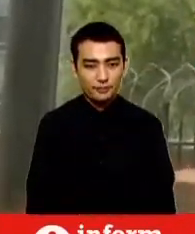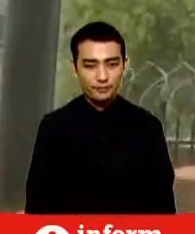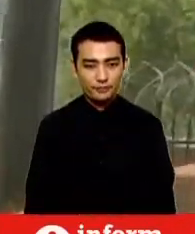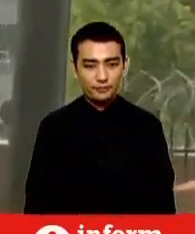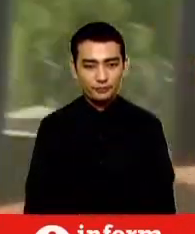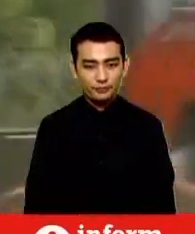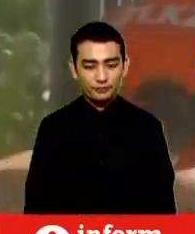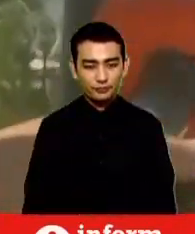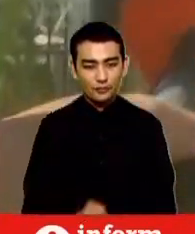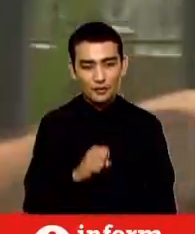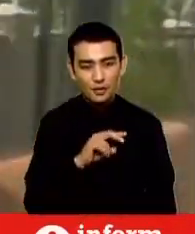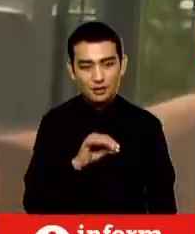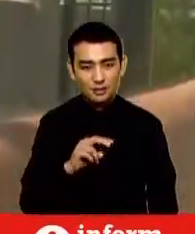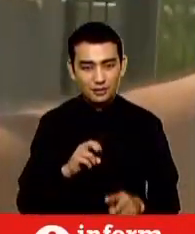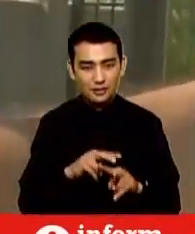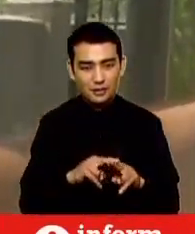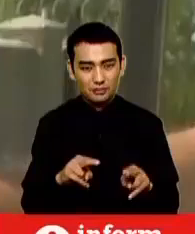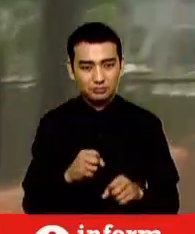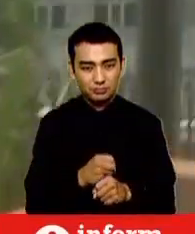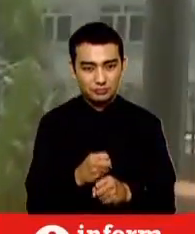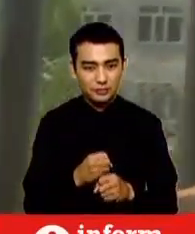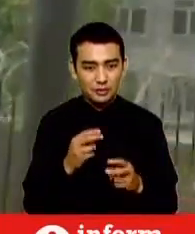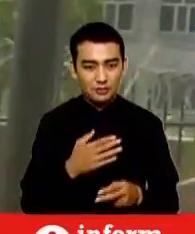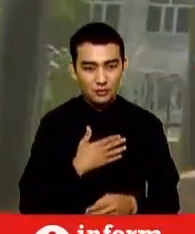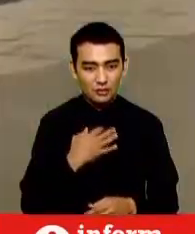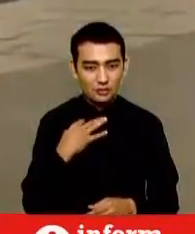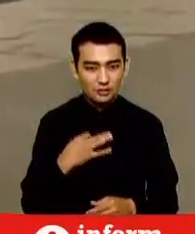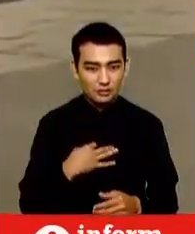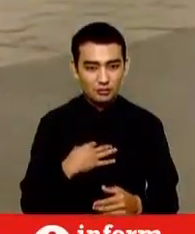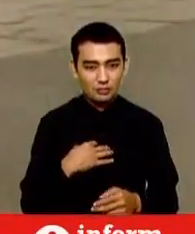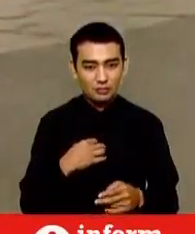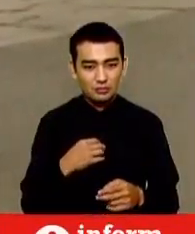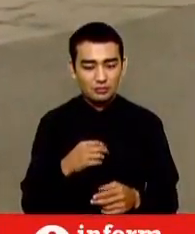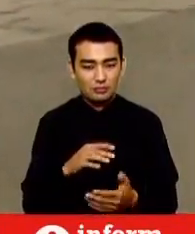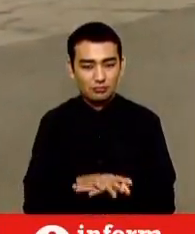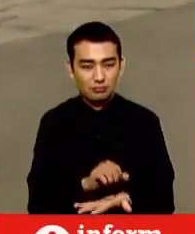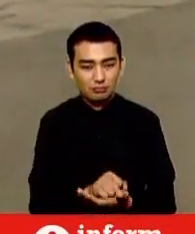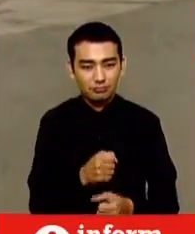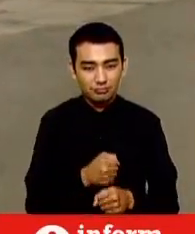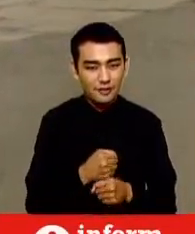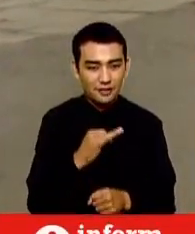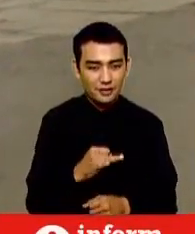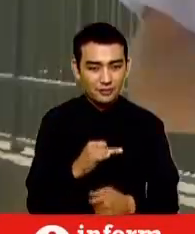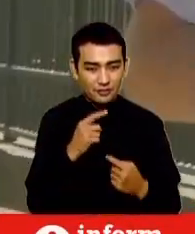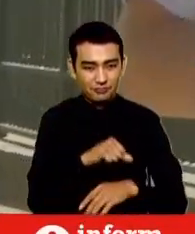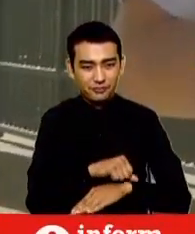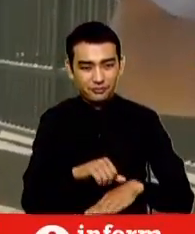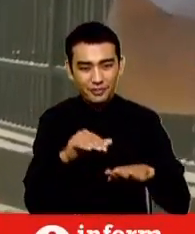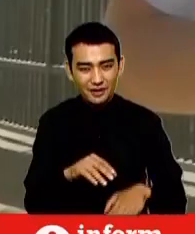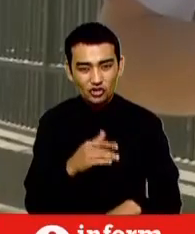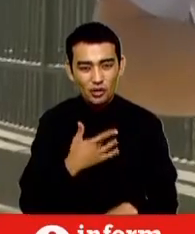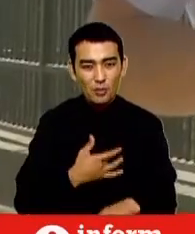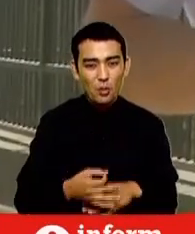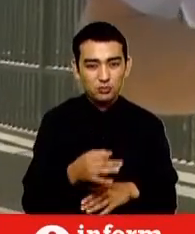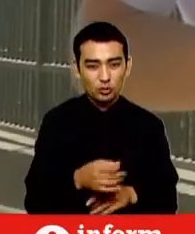ангинаға бола. Осындай дәрежеге жеткіздіңдер ме баламды? Ұлттық қауіпсіздік комитетіне қарасты шекара қызметінің Жамбыл